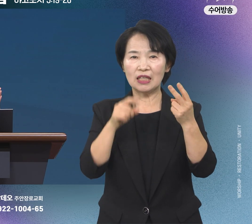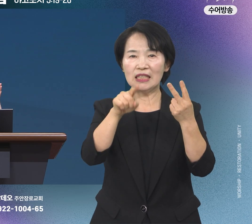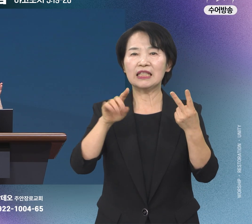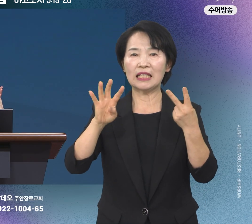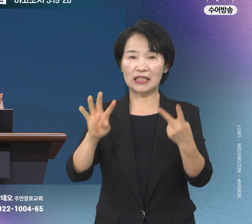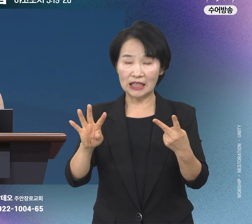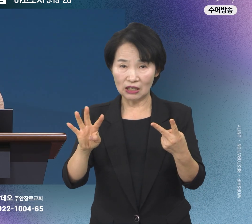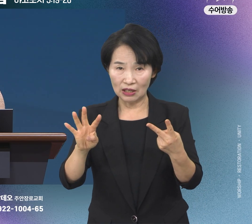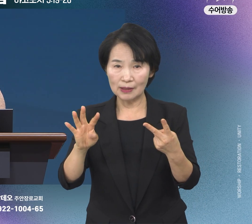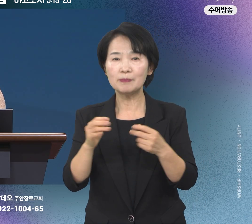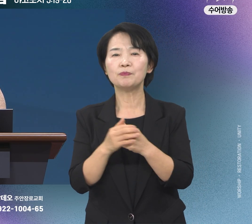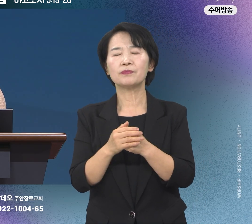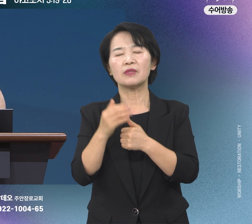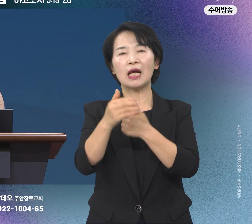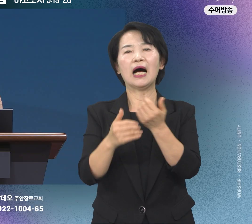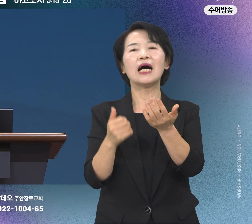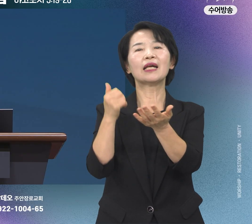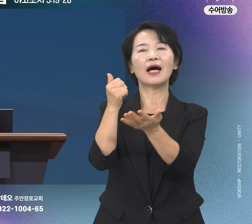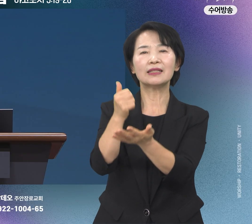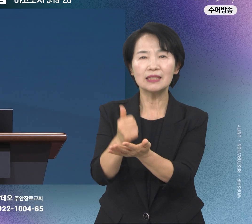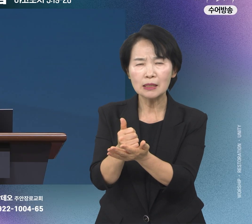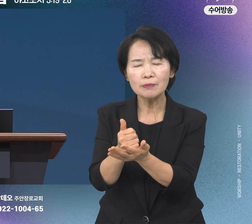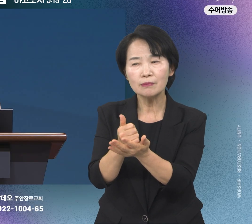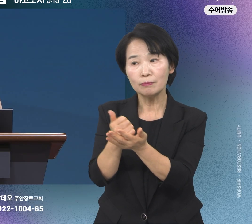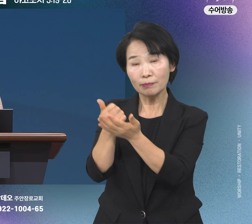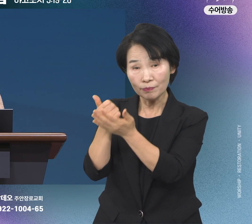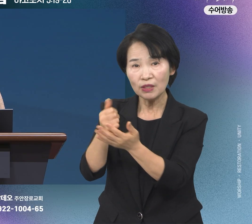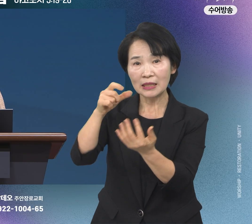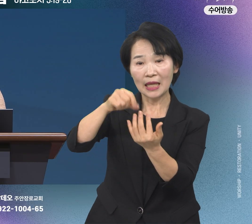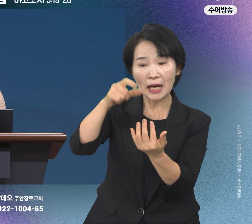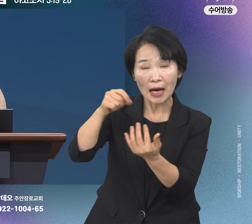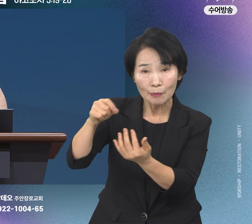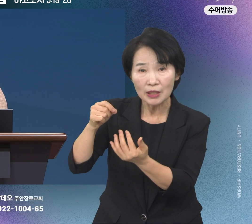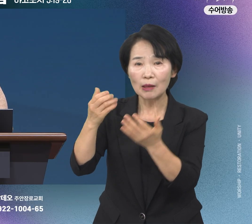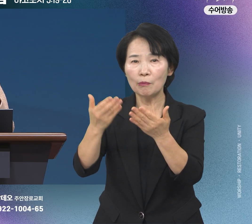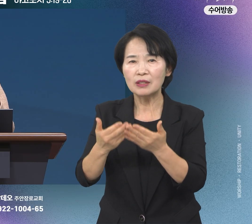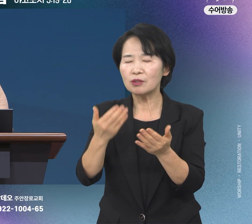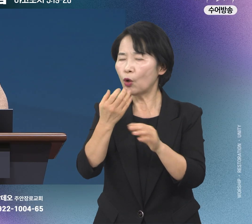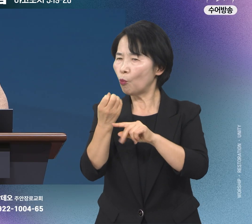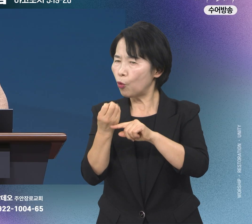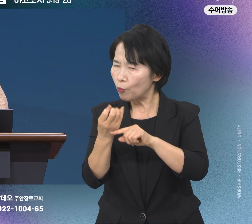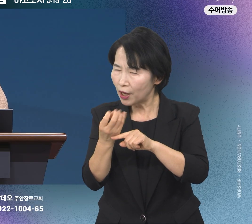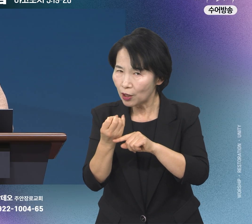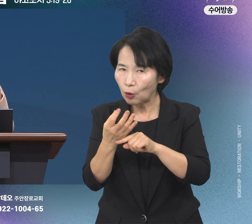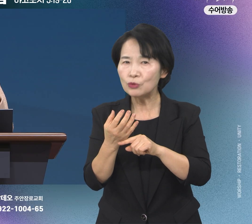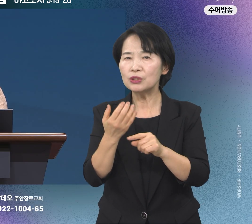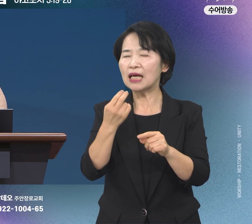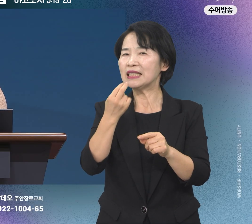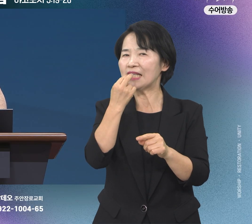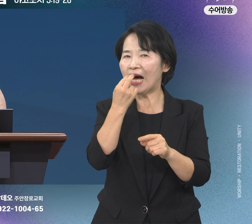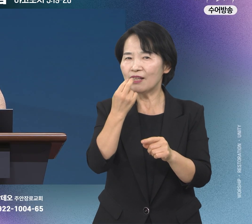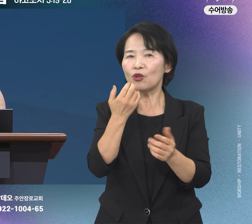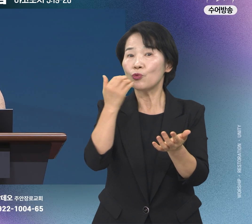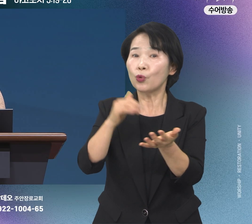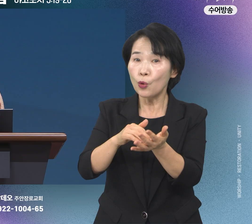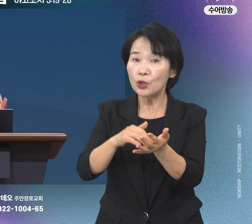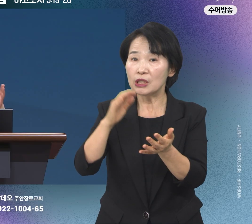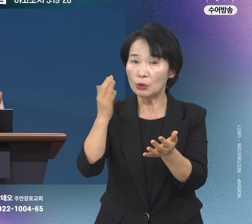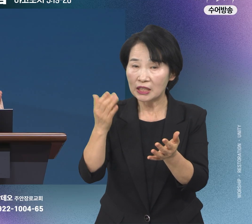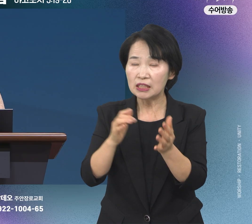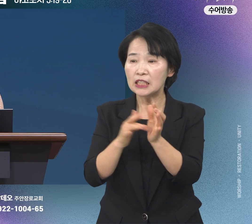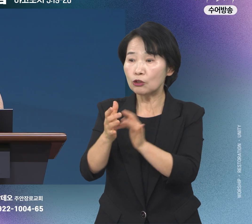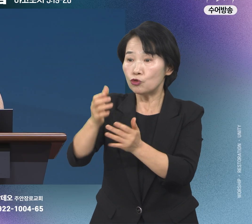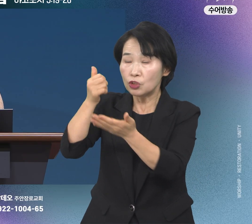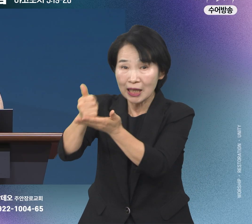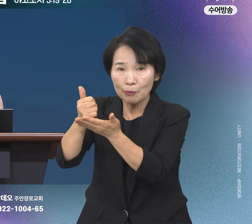나온 하나님께 택하심을 입은 보배로운 산 돌이신 예수님을 믿어야 된다.